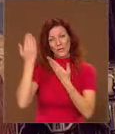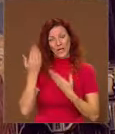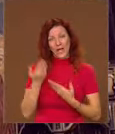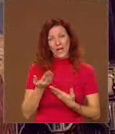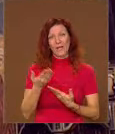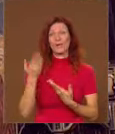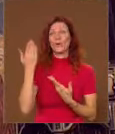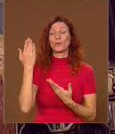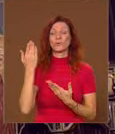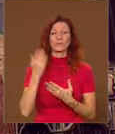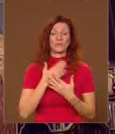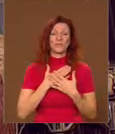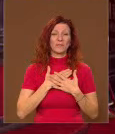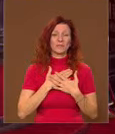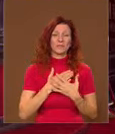Подай,